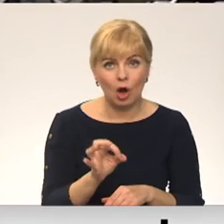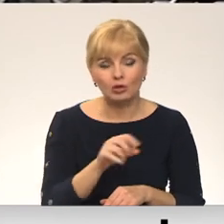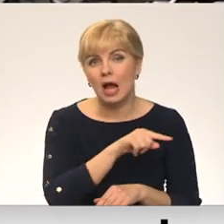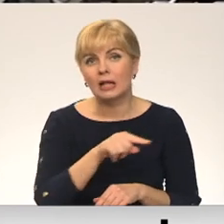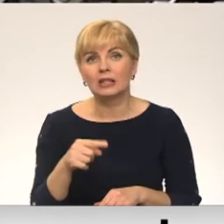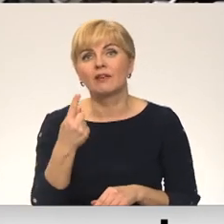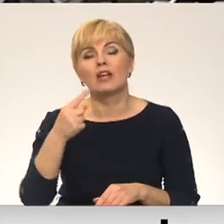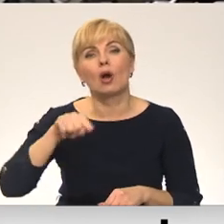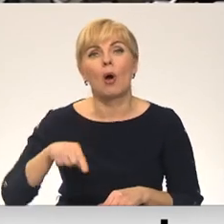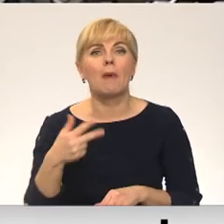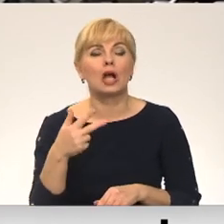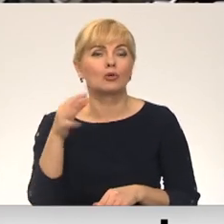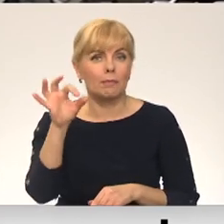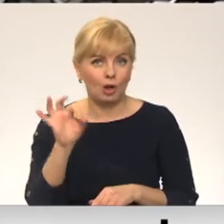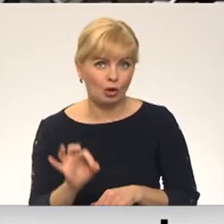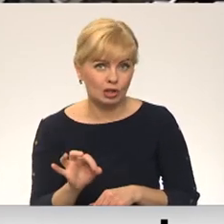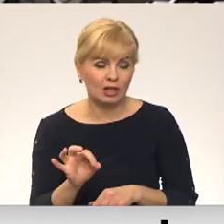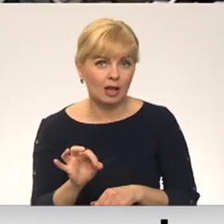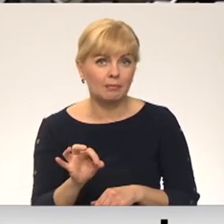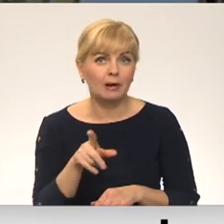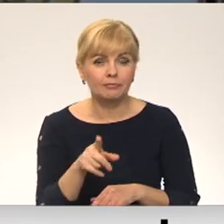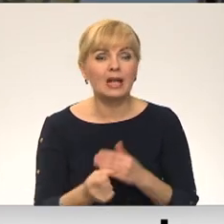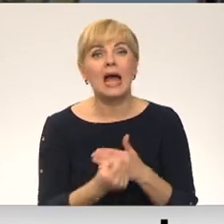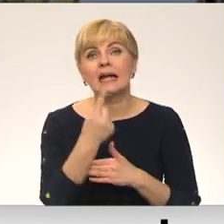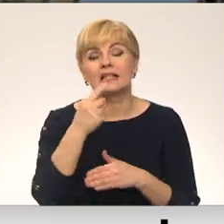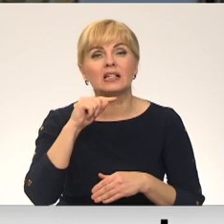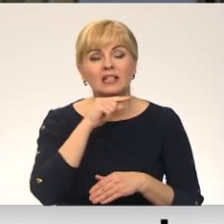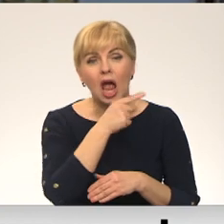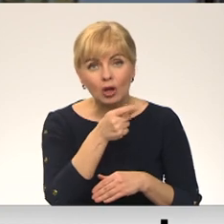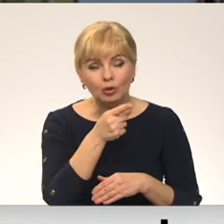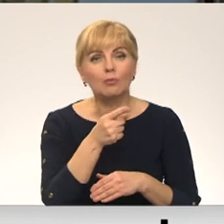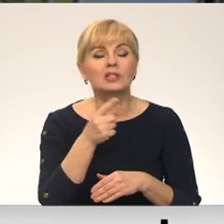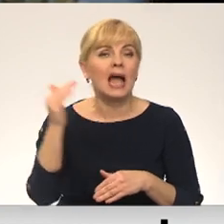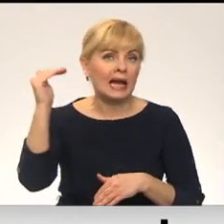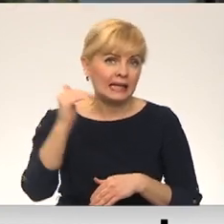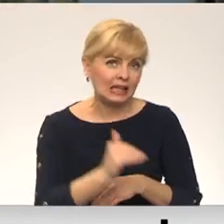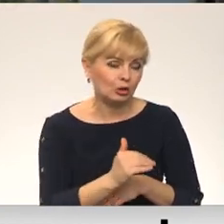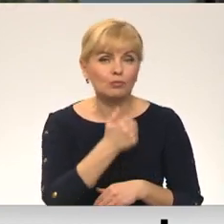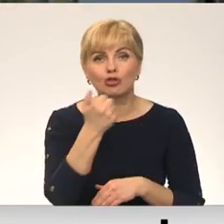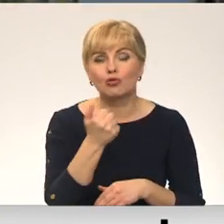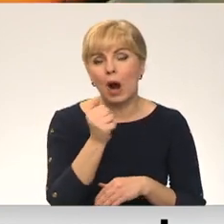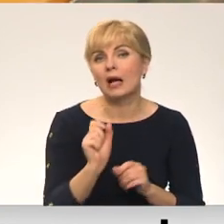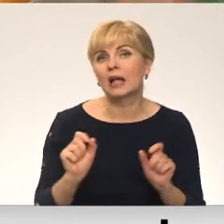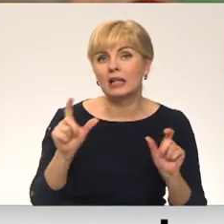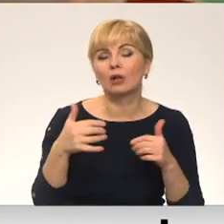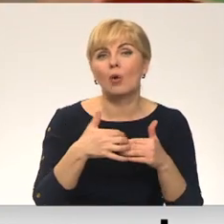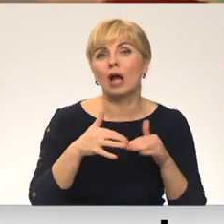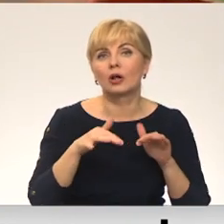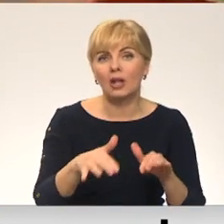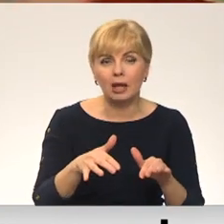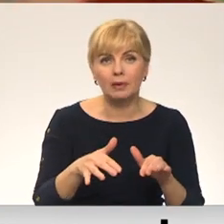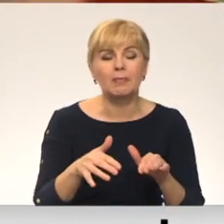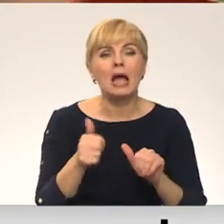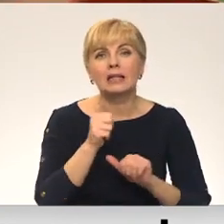līdz 1,8%. Kara izraisītais ekonomiskās aktivitātes kritums šogad var būt lielāks, kara darbībai nerimstot